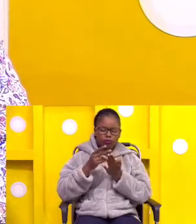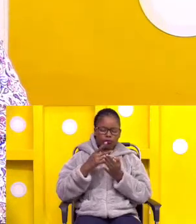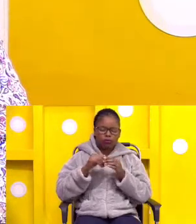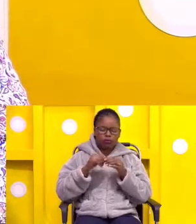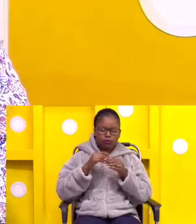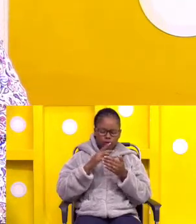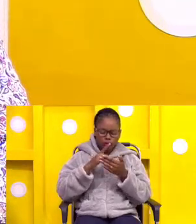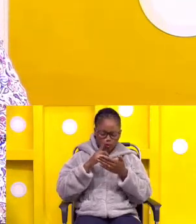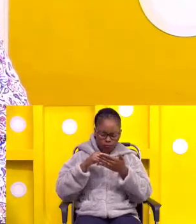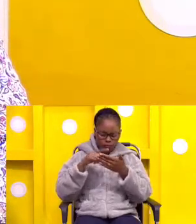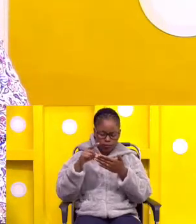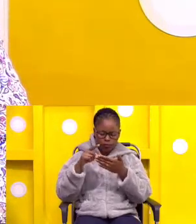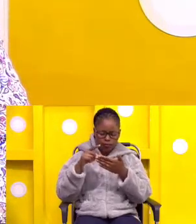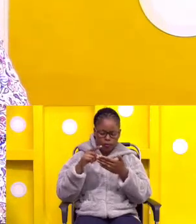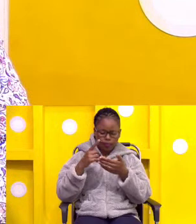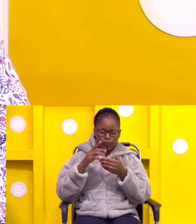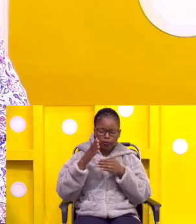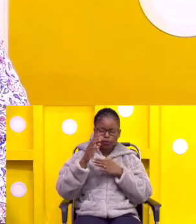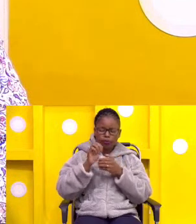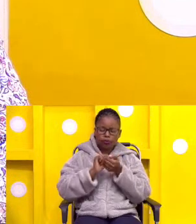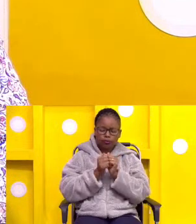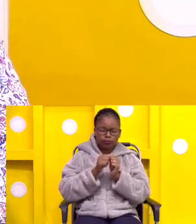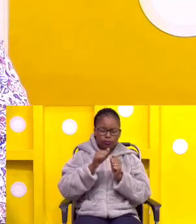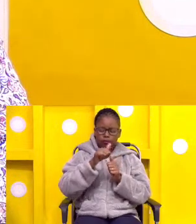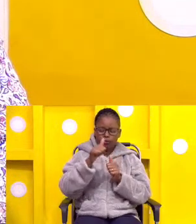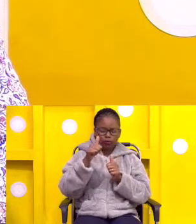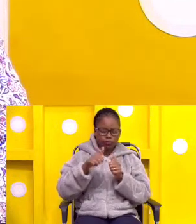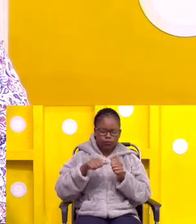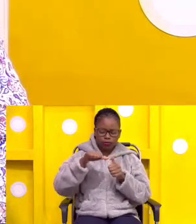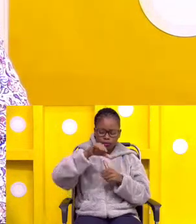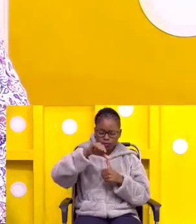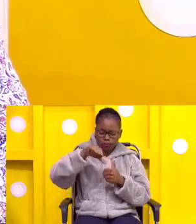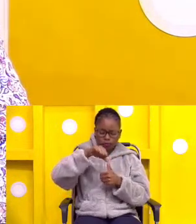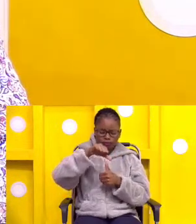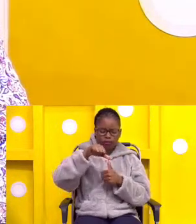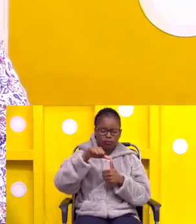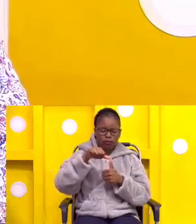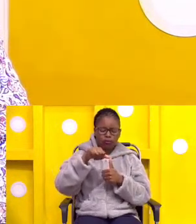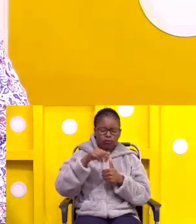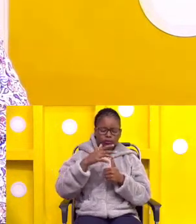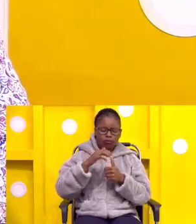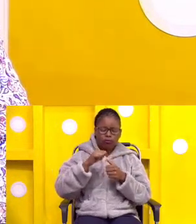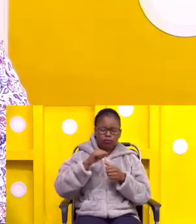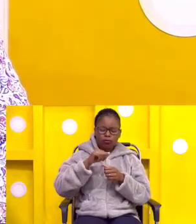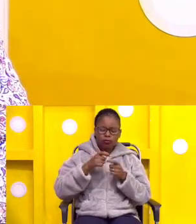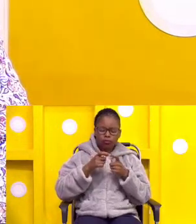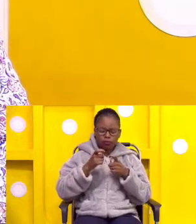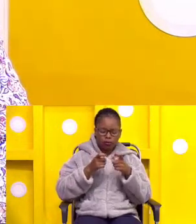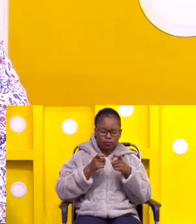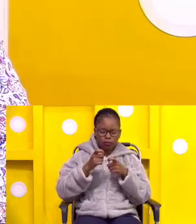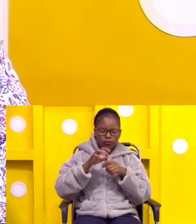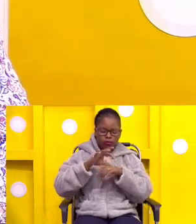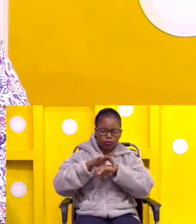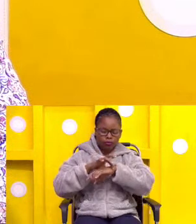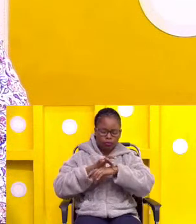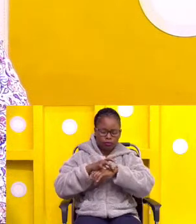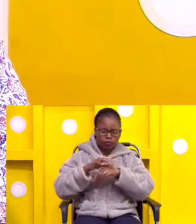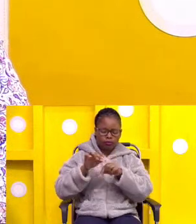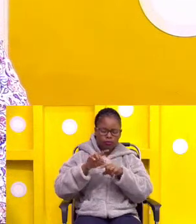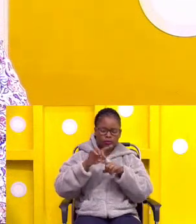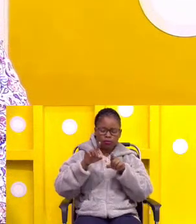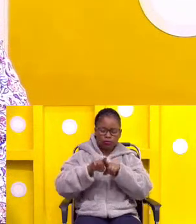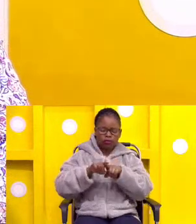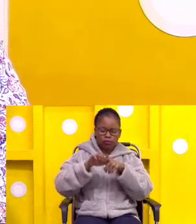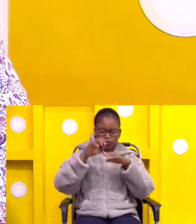wagĩrĩire. Wee Ngai ũtacenjagia na ũtagarũrũkaga. Wee Ngai ũthamakaga thĩ-ĩno yothe na ũgathamaka matu-inĩ.